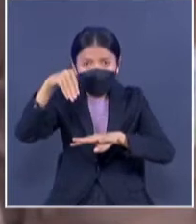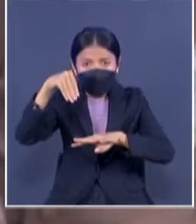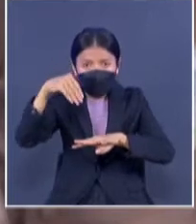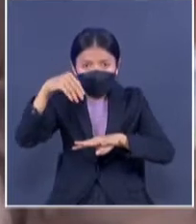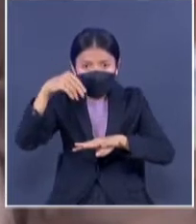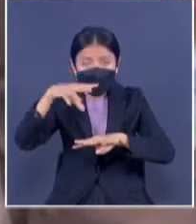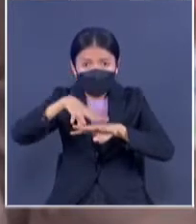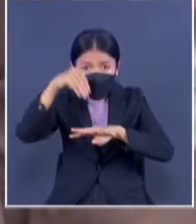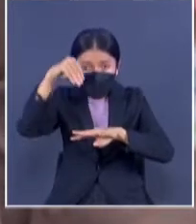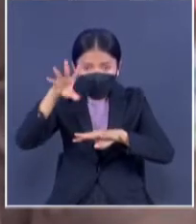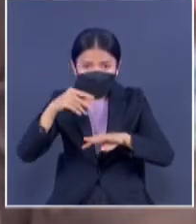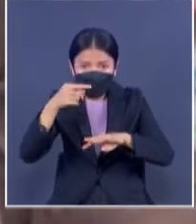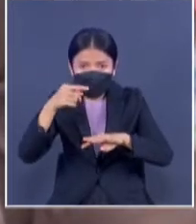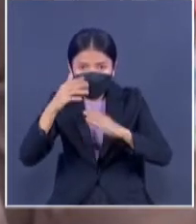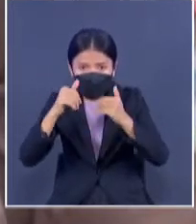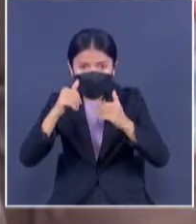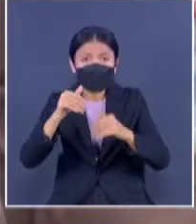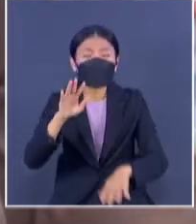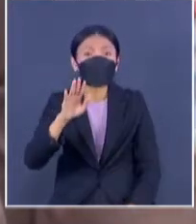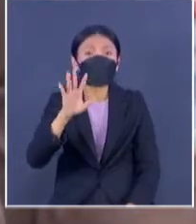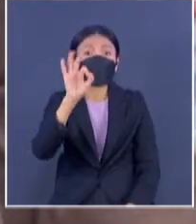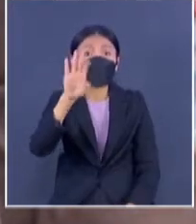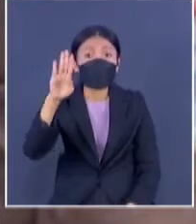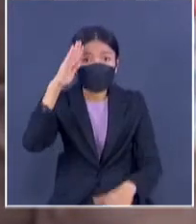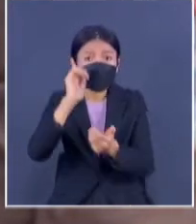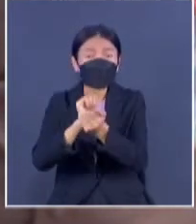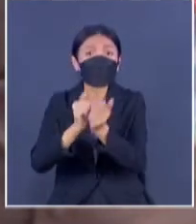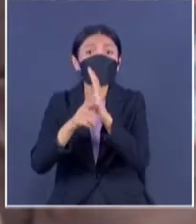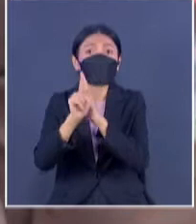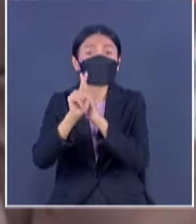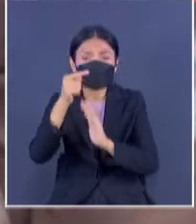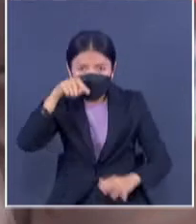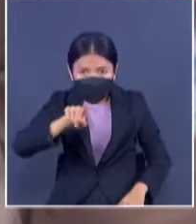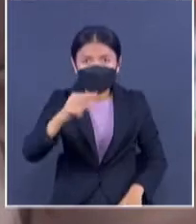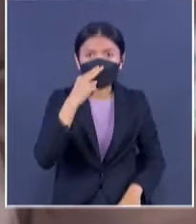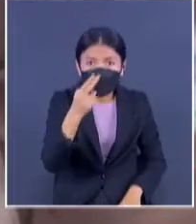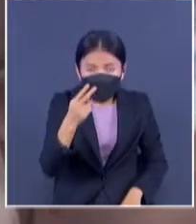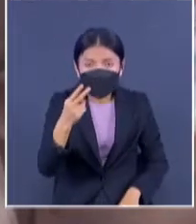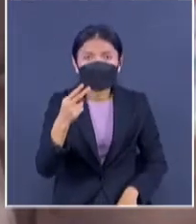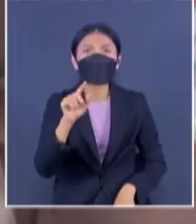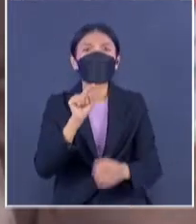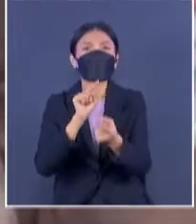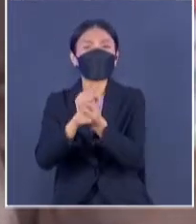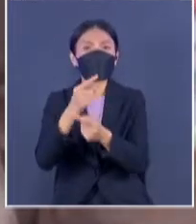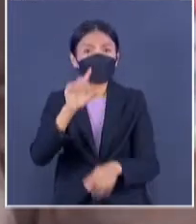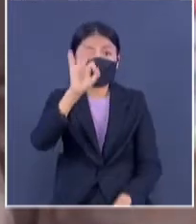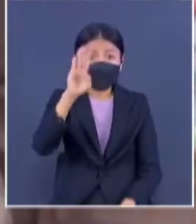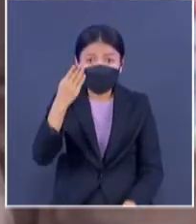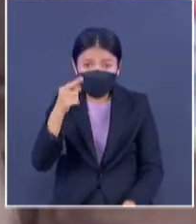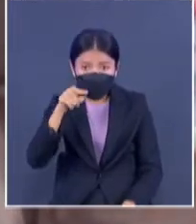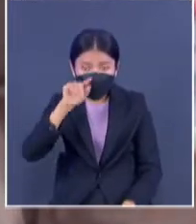ะครับของตำรวจภูธรจังหวัดขอนแก่นนะครับลิงก์เข้าไปที่สภ.เมืองขอนแก่นนะครับก็หลังจากที่ลิงก์เข้าไปแล้วเนี่ยนะครับก็